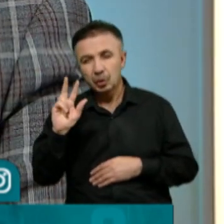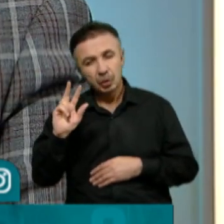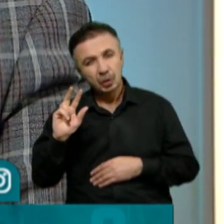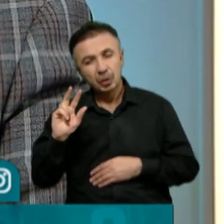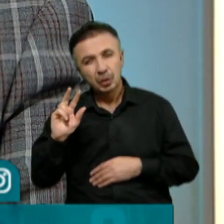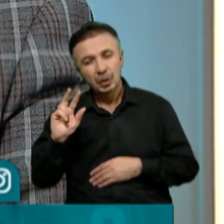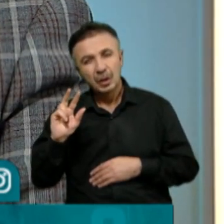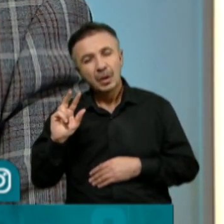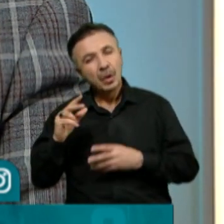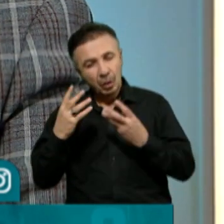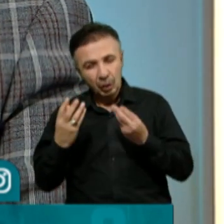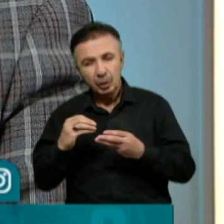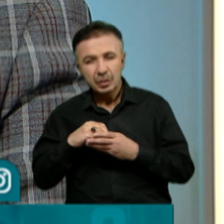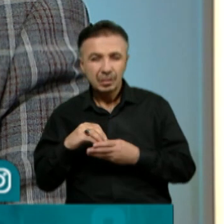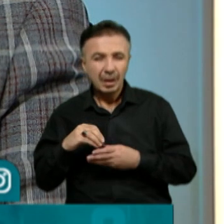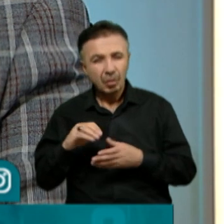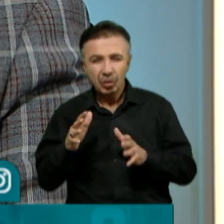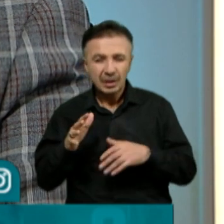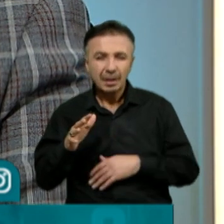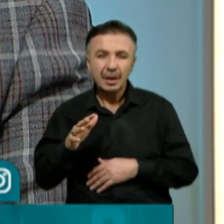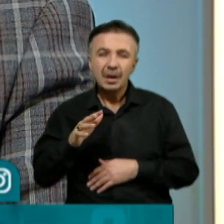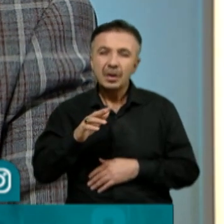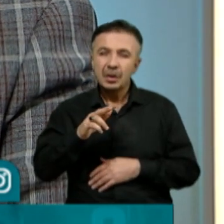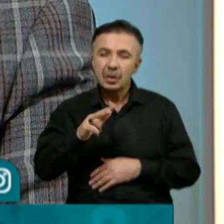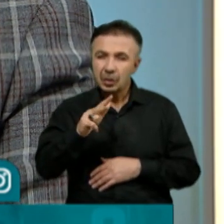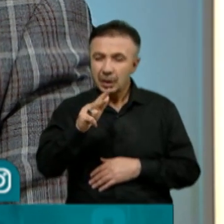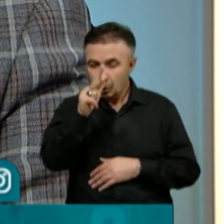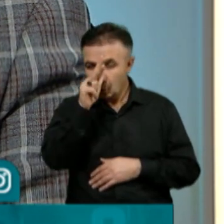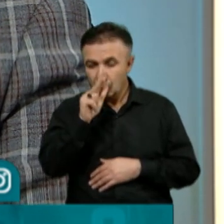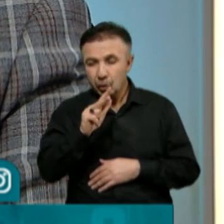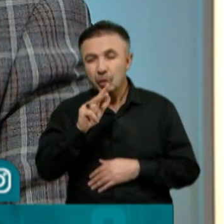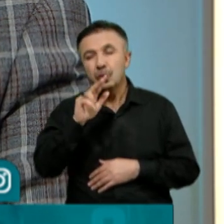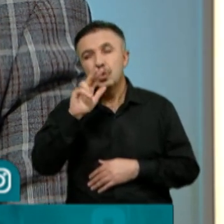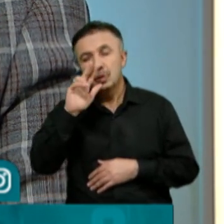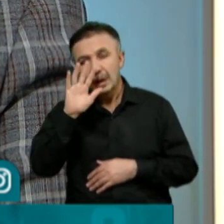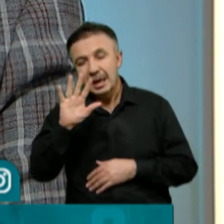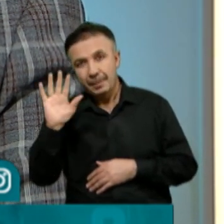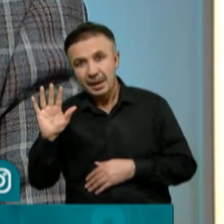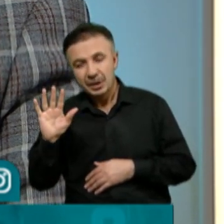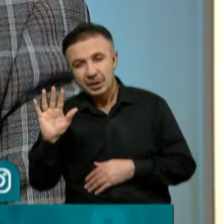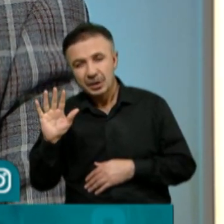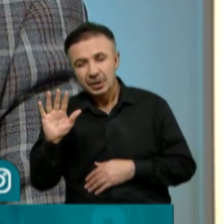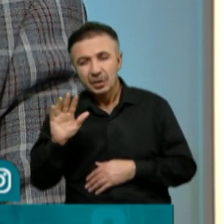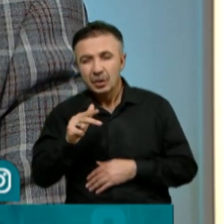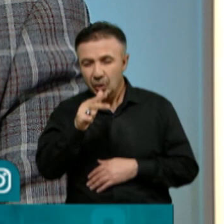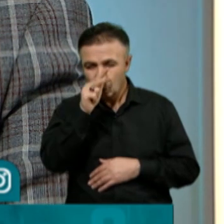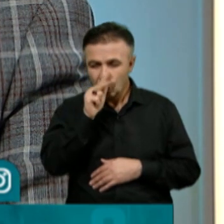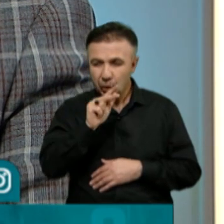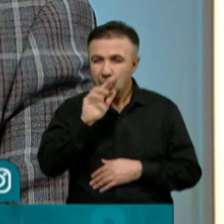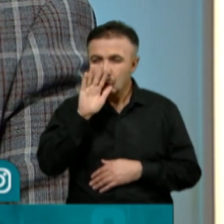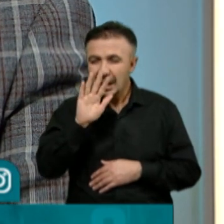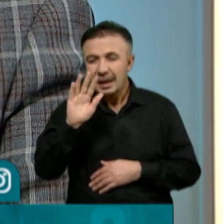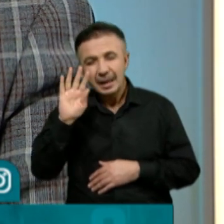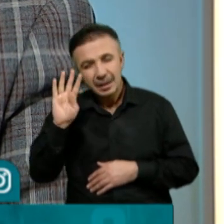ortalama 355 gün eder bazı seneler 354 olur o en sağlam a355